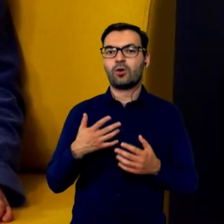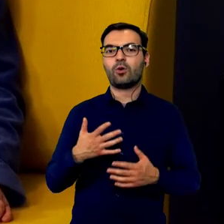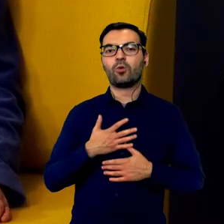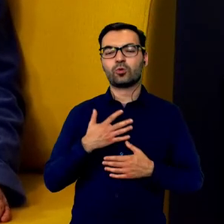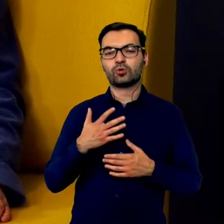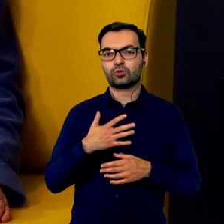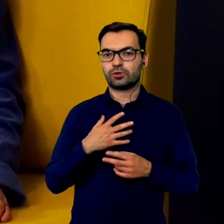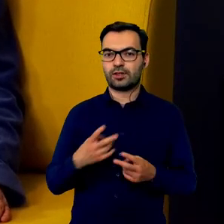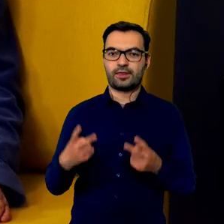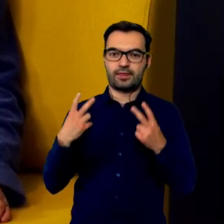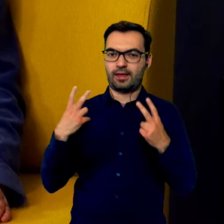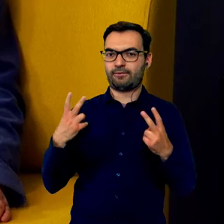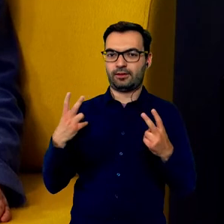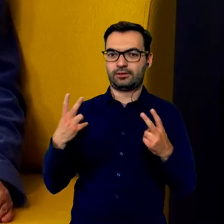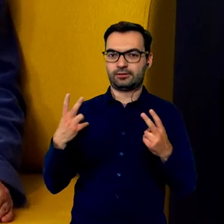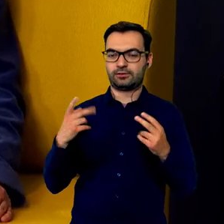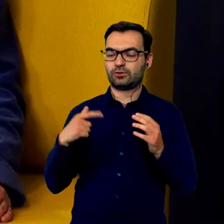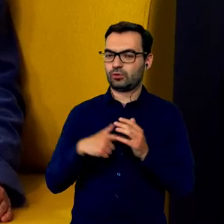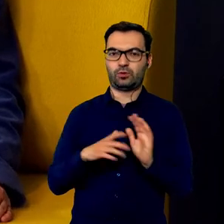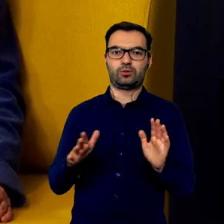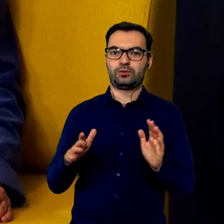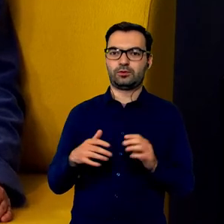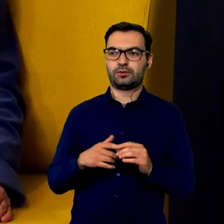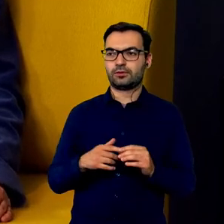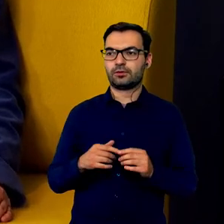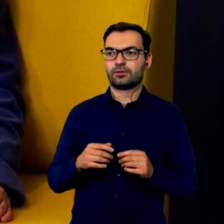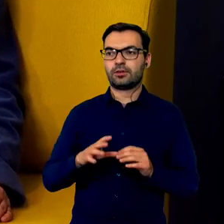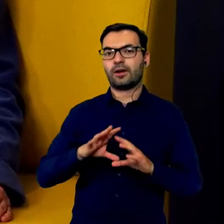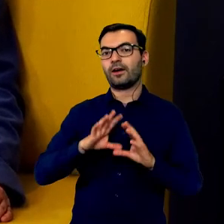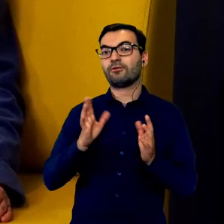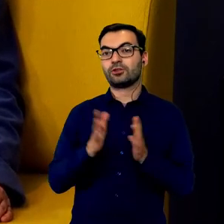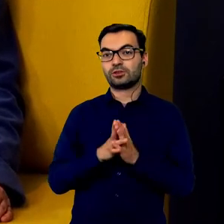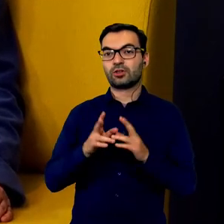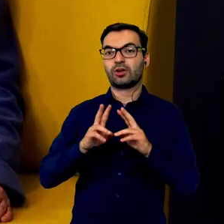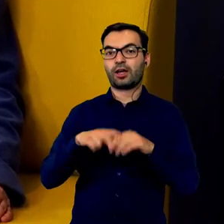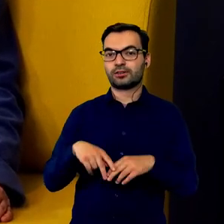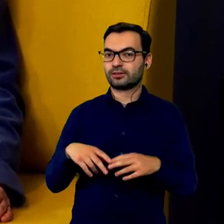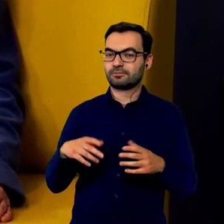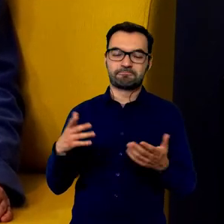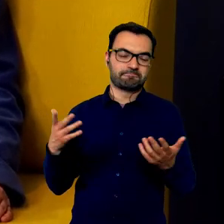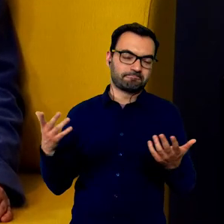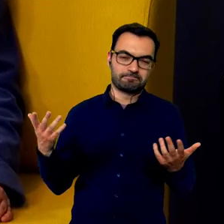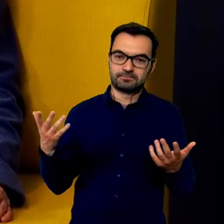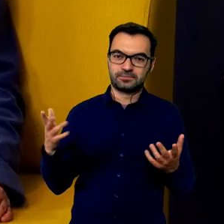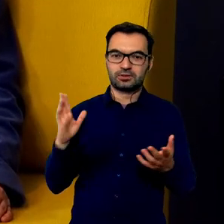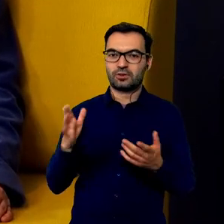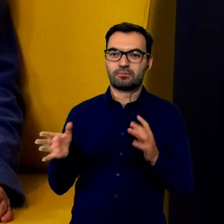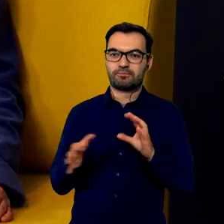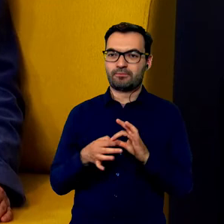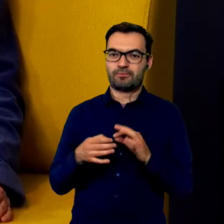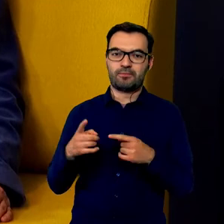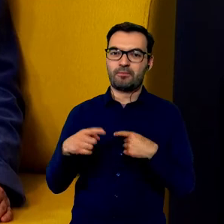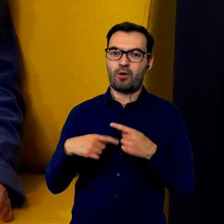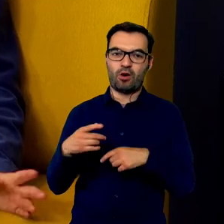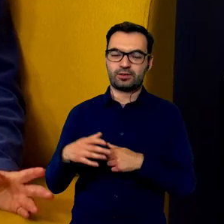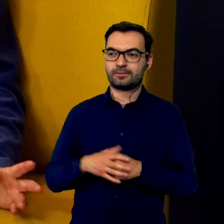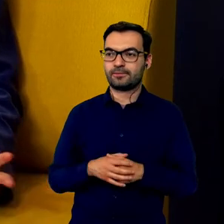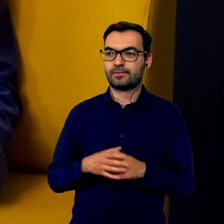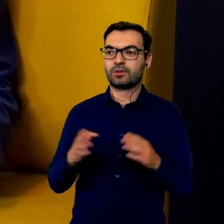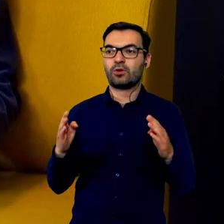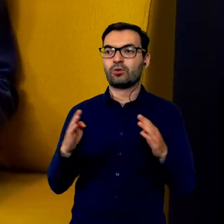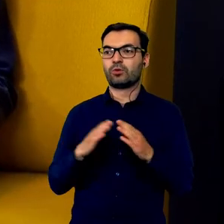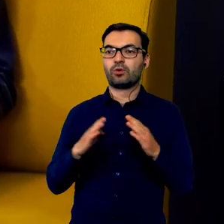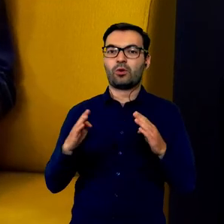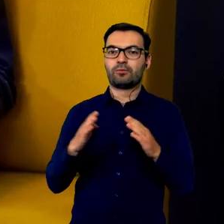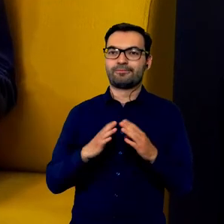uczucia, które je meblują nas, bo wszystko inne jest pochodnym tego. A te domy